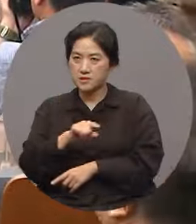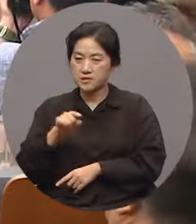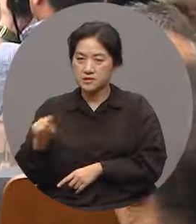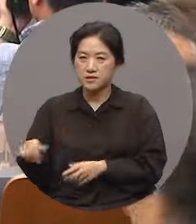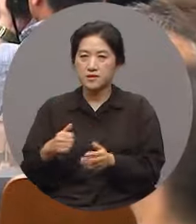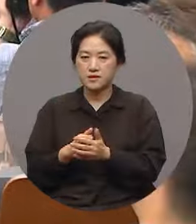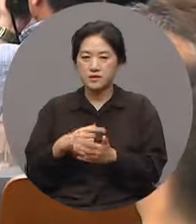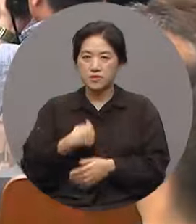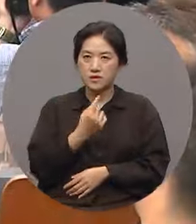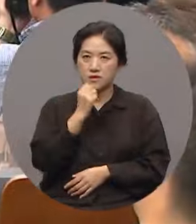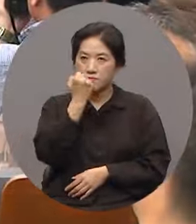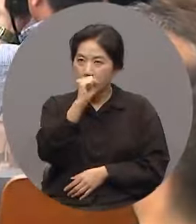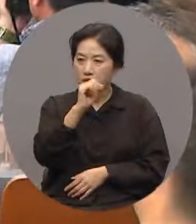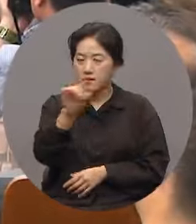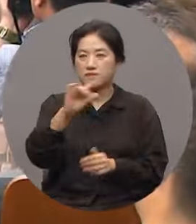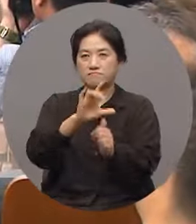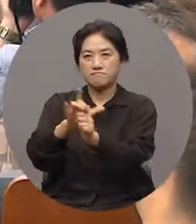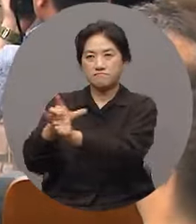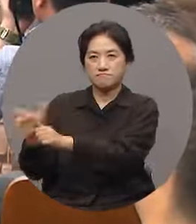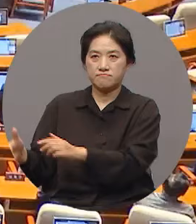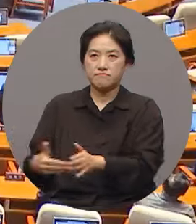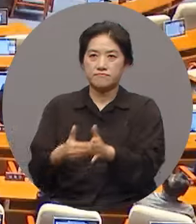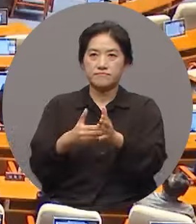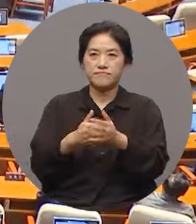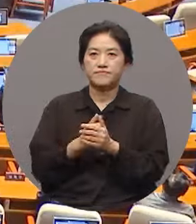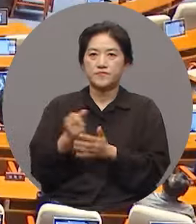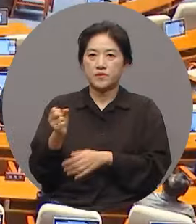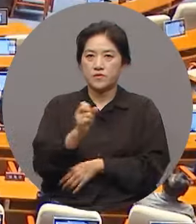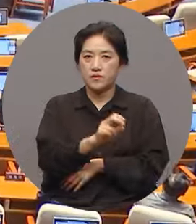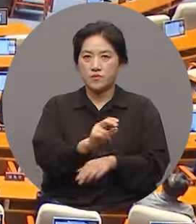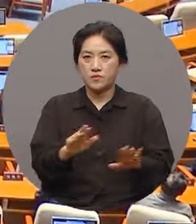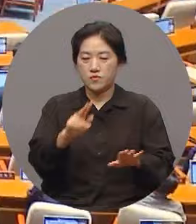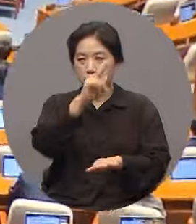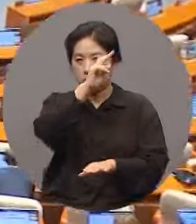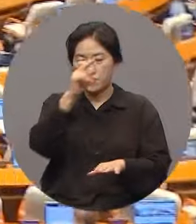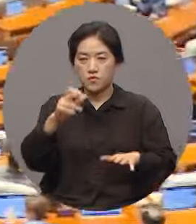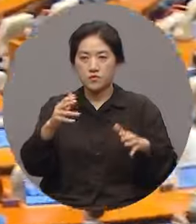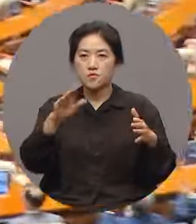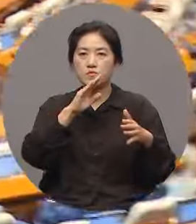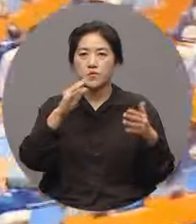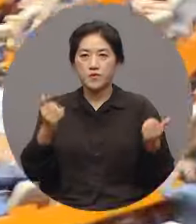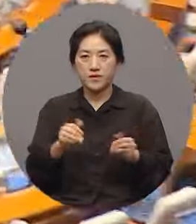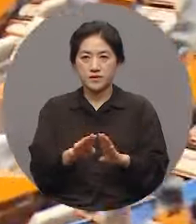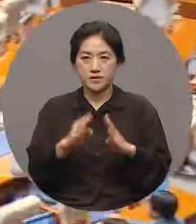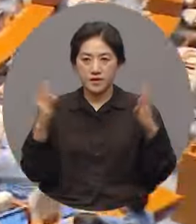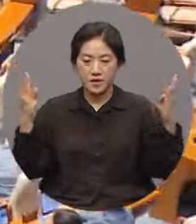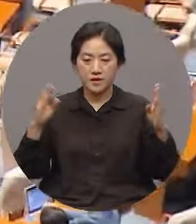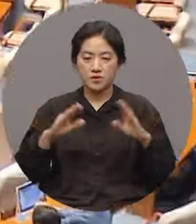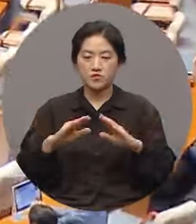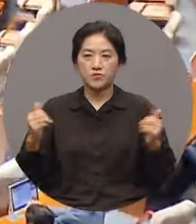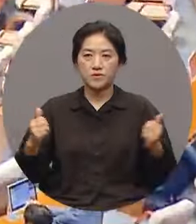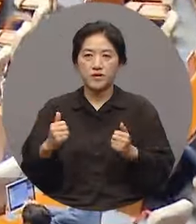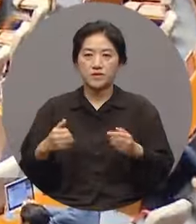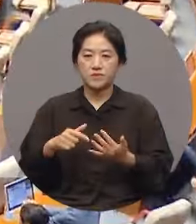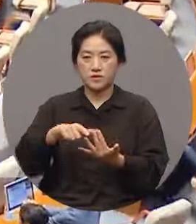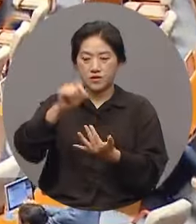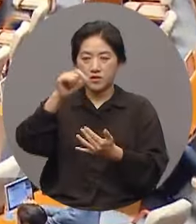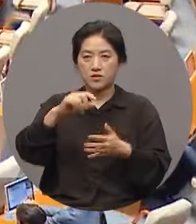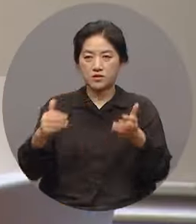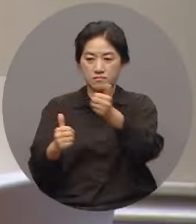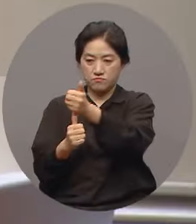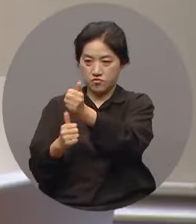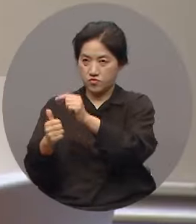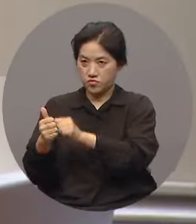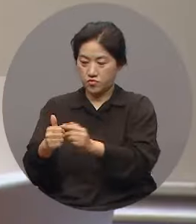단독 출마한 후보가 그대로 확정됐습니다. 여야는 오늘 오후 국회 본회의를 열고 국민의힘이 선출한 국회